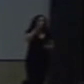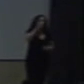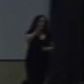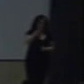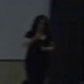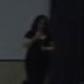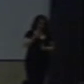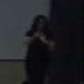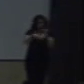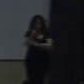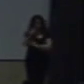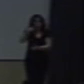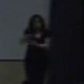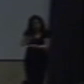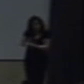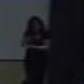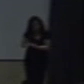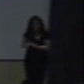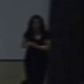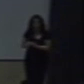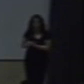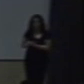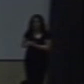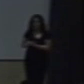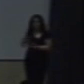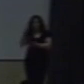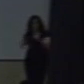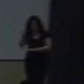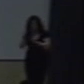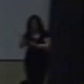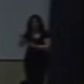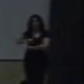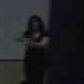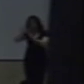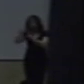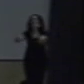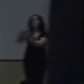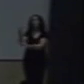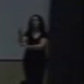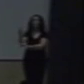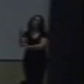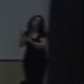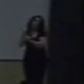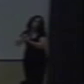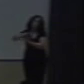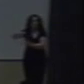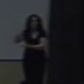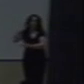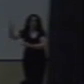això, jo crec que l'educació dels ciutadans amb com s'enfronta en aquestes informacions, això és